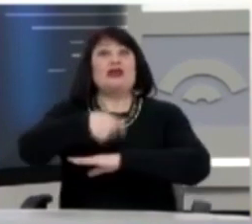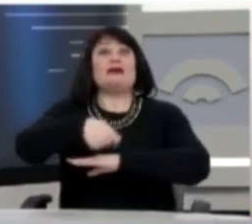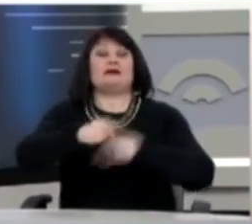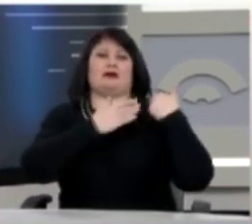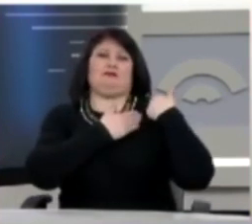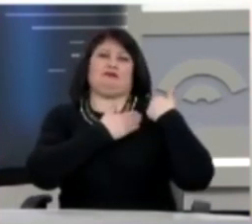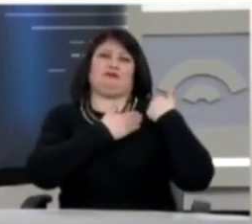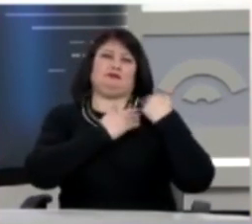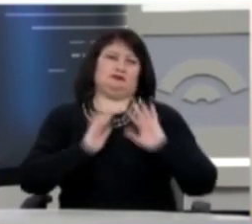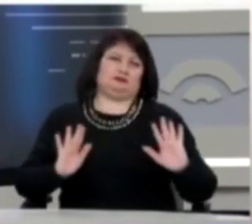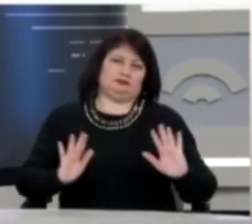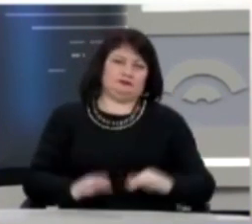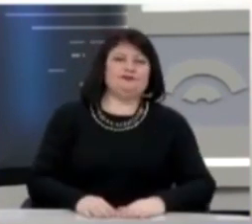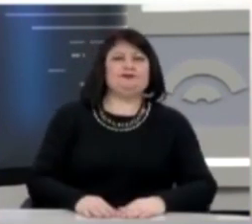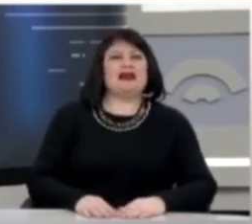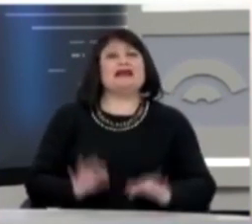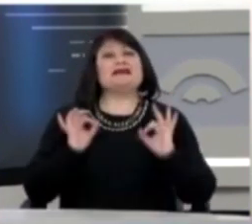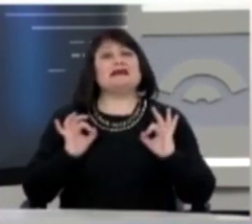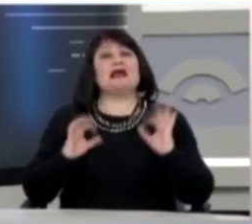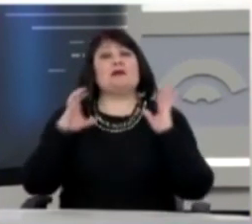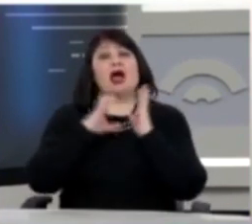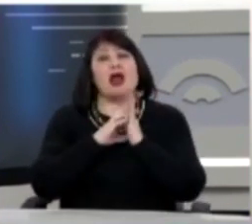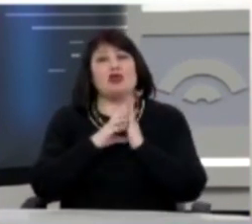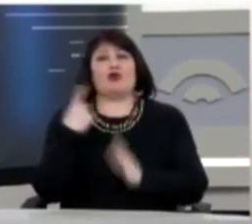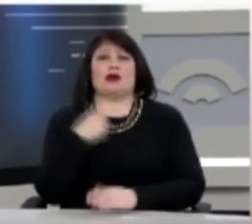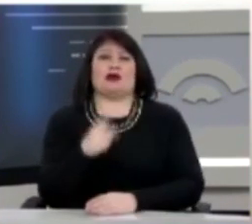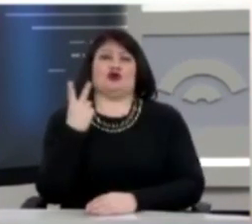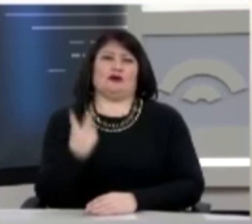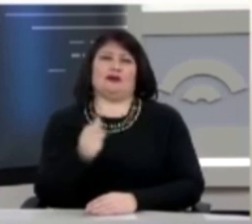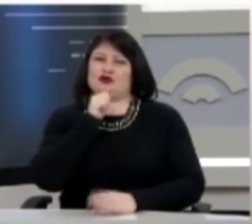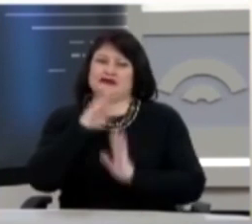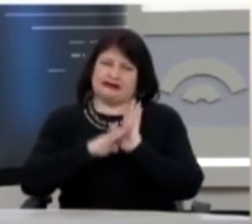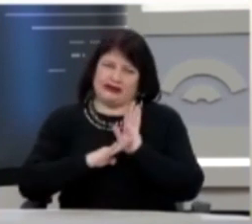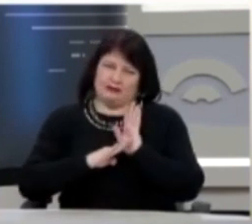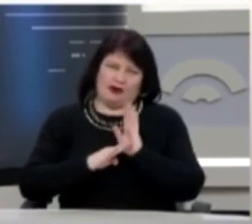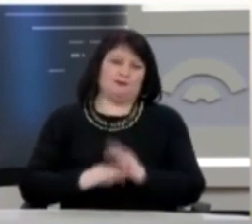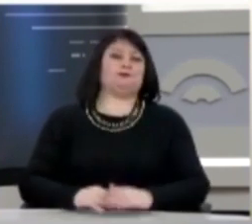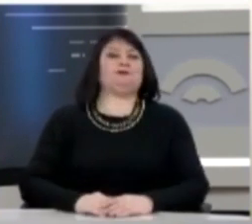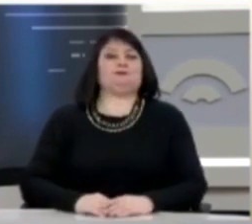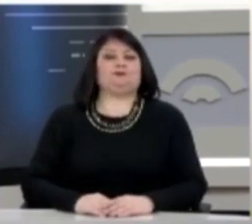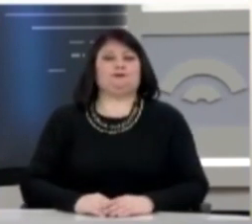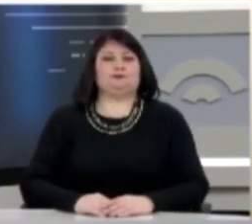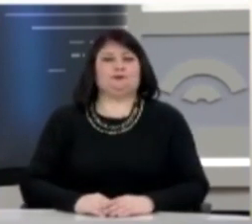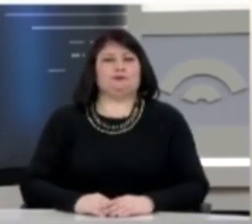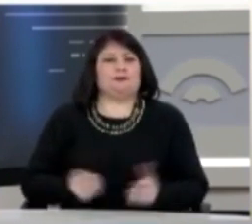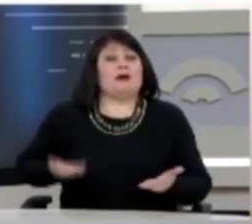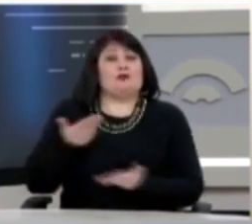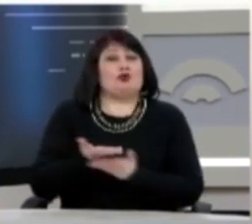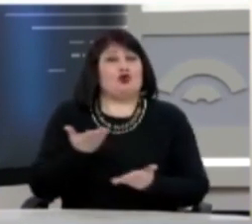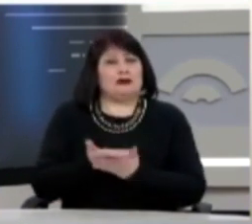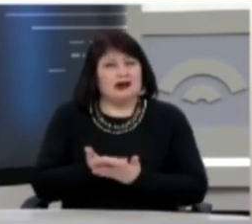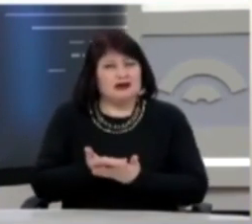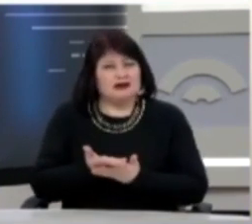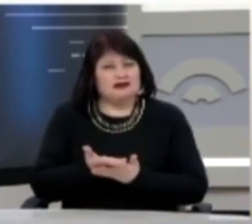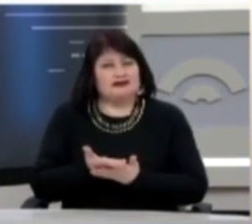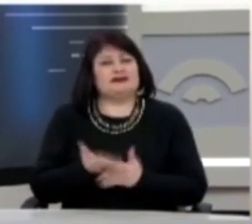δικαιοσύνη. Και μιλάμε συγκεκριμένα για το άρθρο 102 του Συντάγματος, που τις προτάσεις μας αυτές